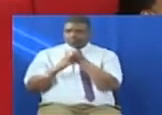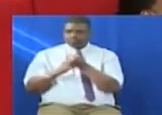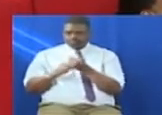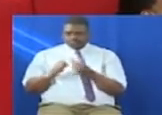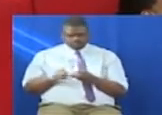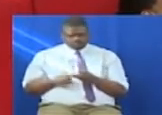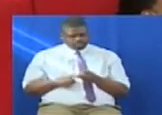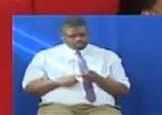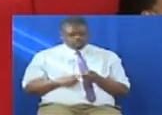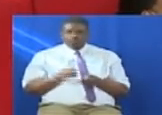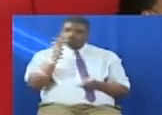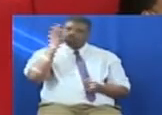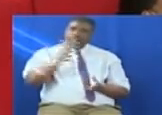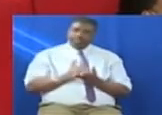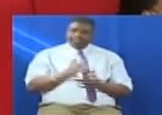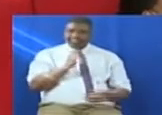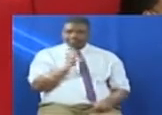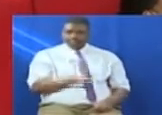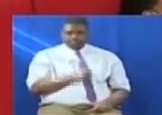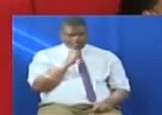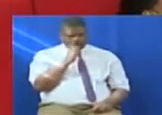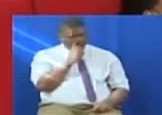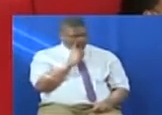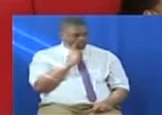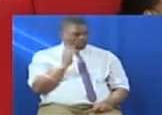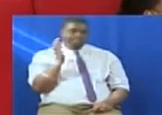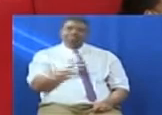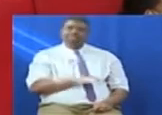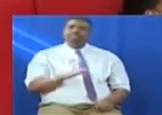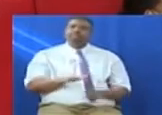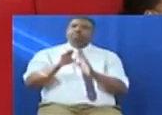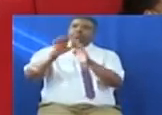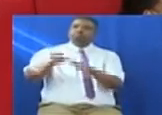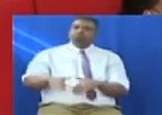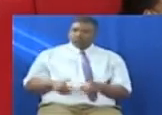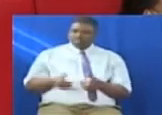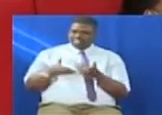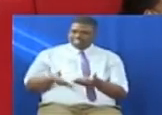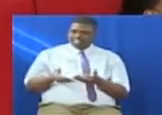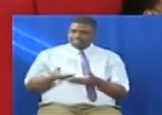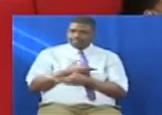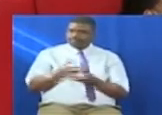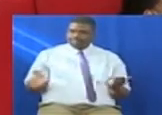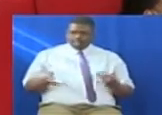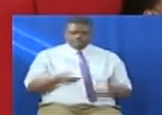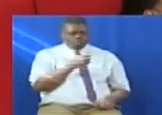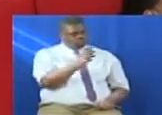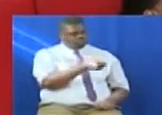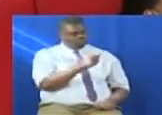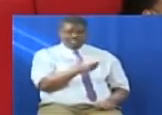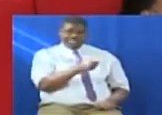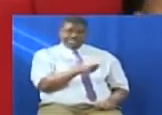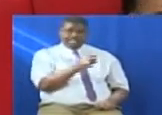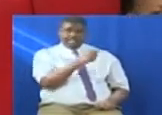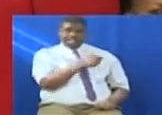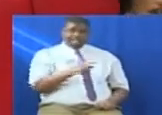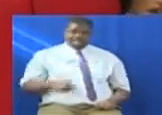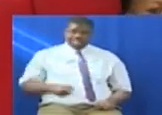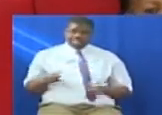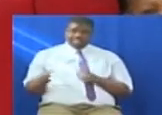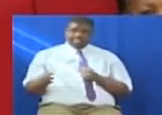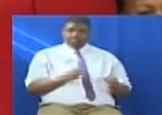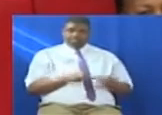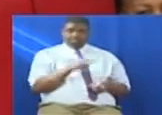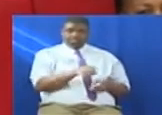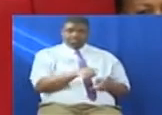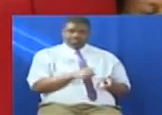Na kwa kweli Mheshimiwa Spika, tungemaliza bunge lako hili bila kumpongeza Rais kwa kitendo cha kishujaa,